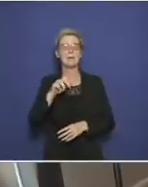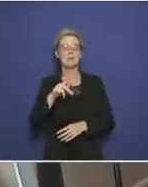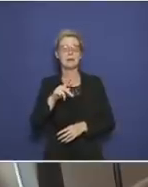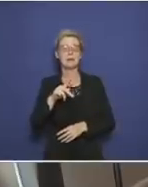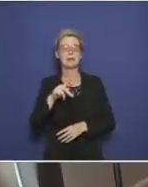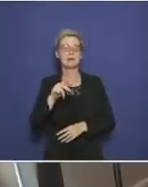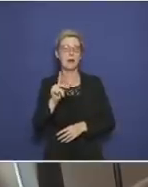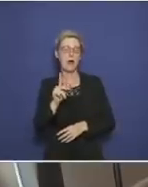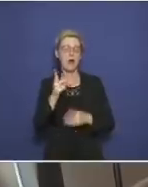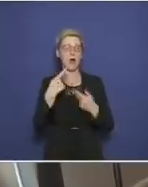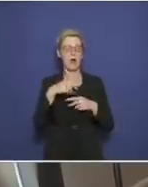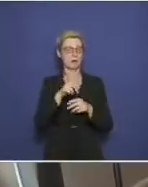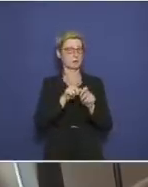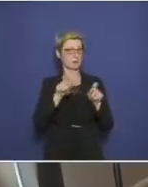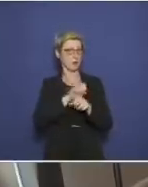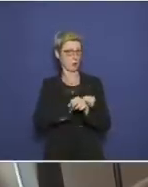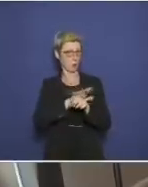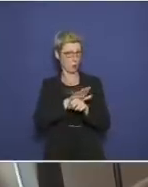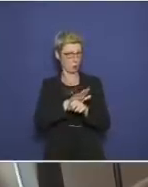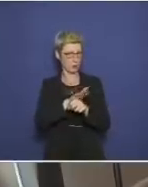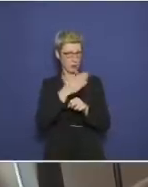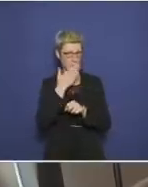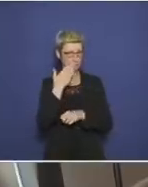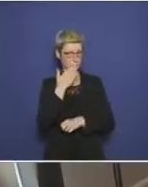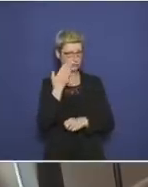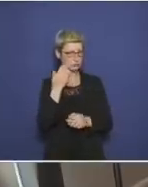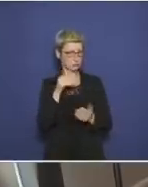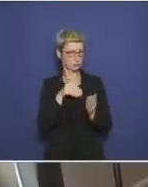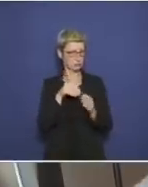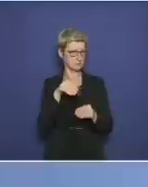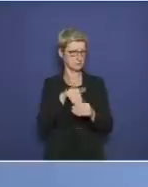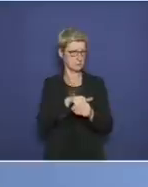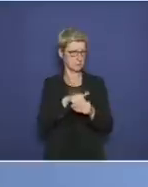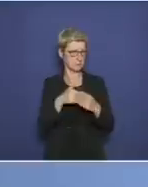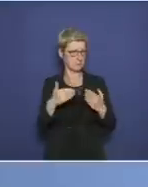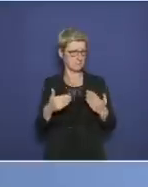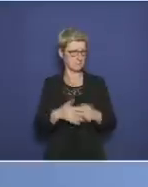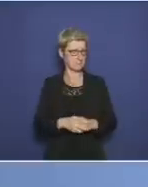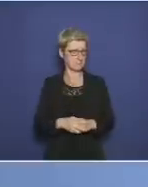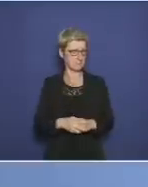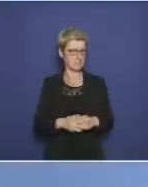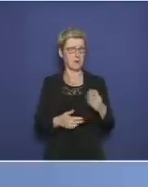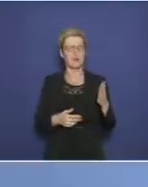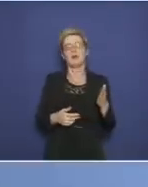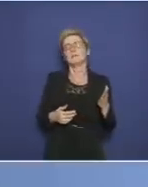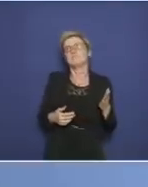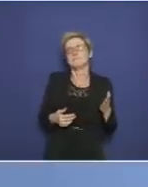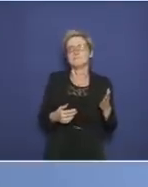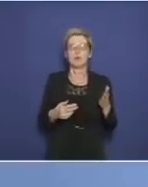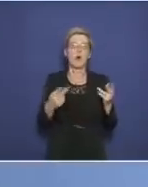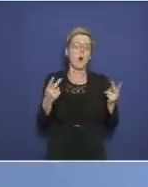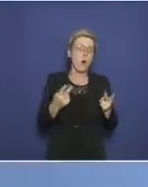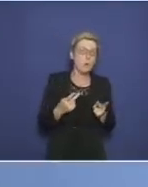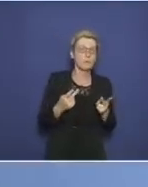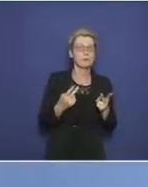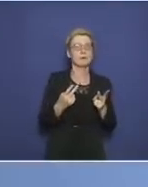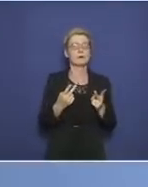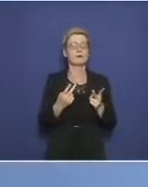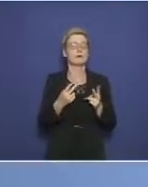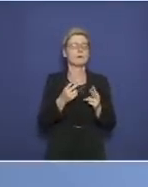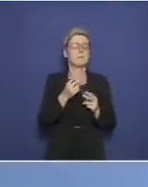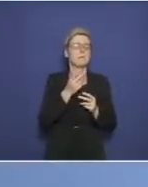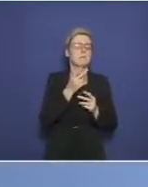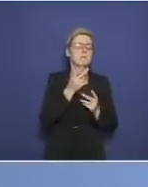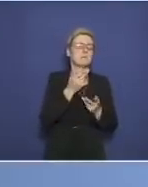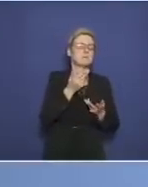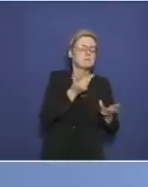nicht Corona erwähnt? Das heißt, das Thema wird gar nicht zur Sprache kommen? Man kann nie sagen, ob etwas gar nicht zur Sprache kommt, aber